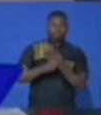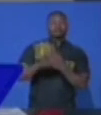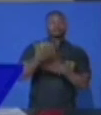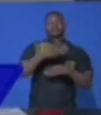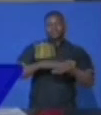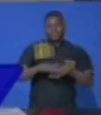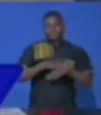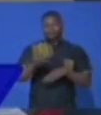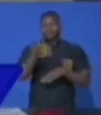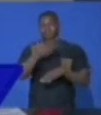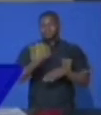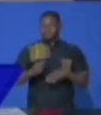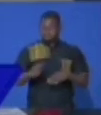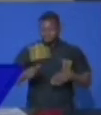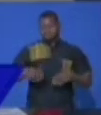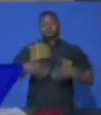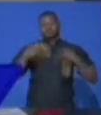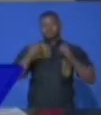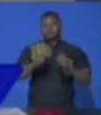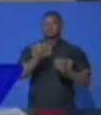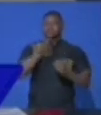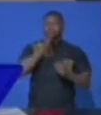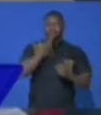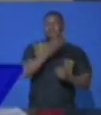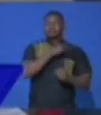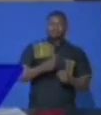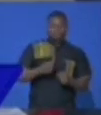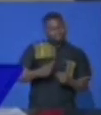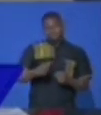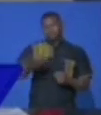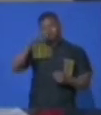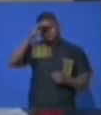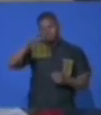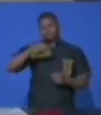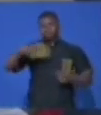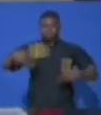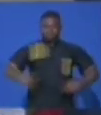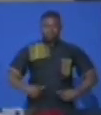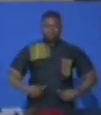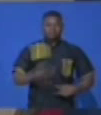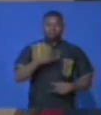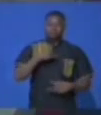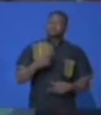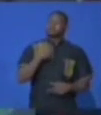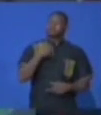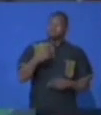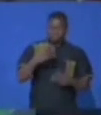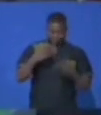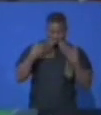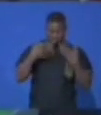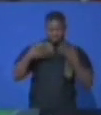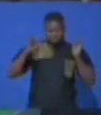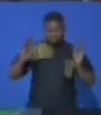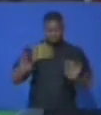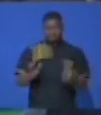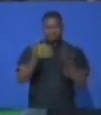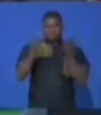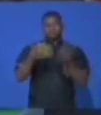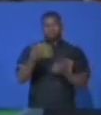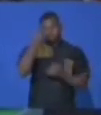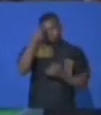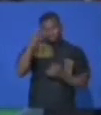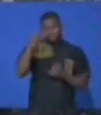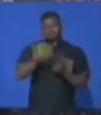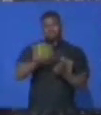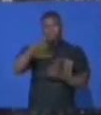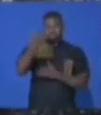des adolescents et jeunes et des droits de l'enfant, je salue l'initiative du plan international et j'invite